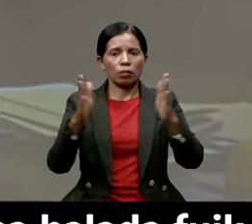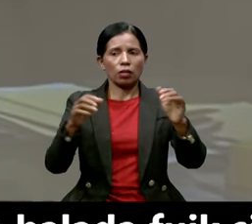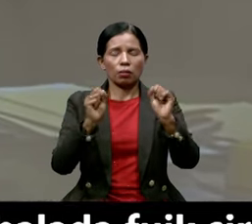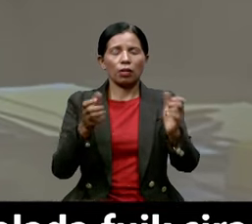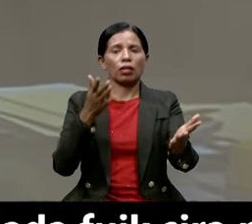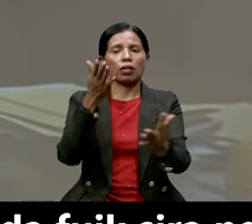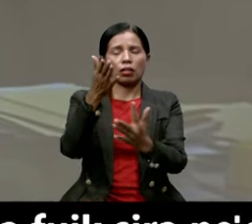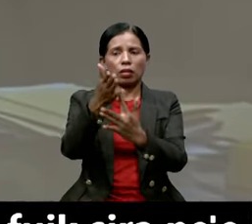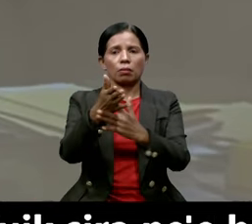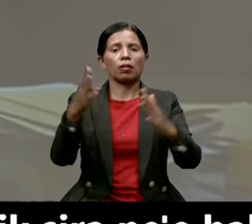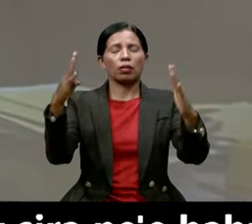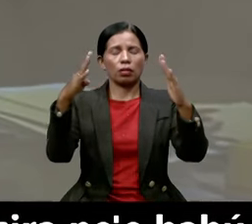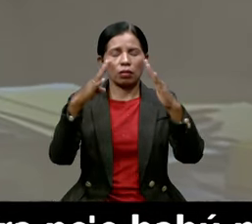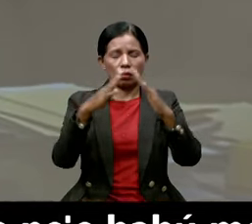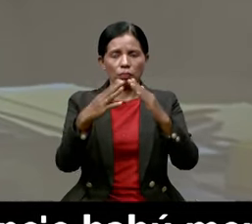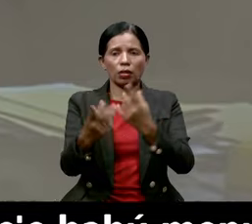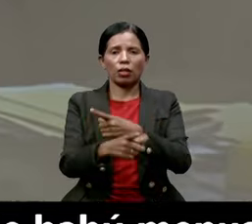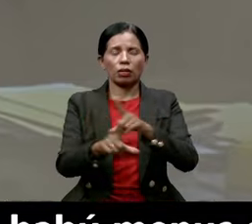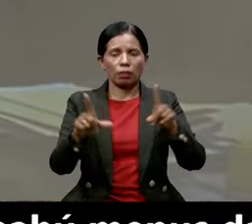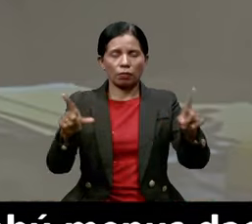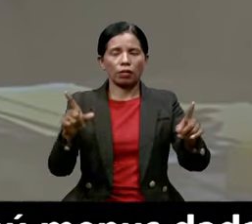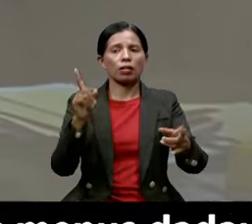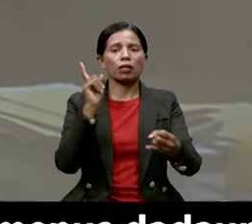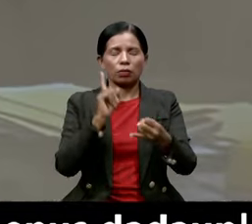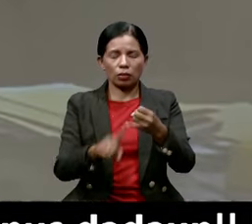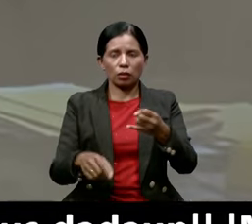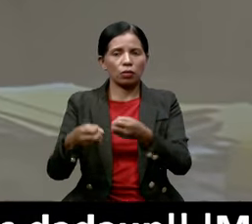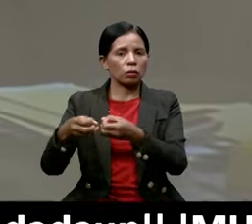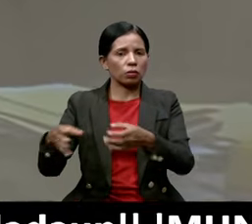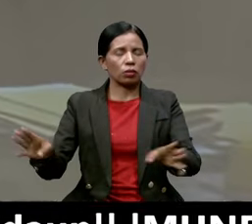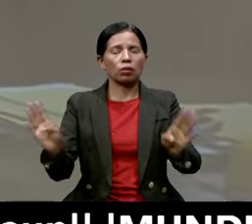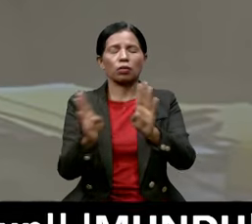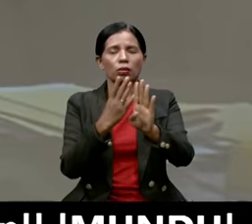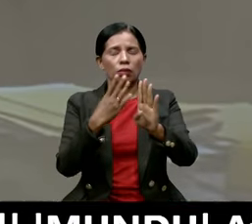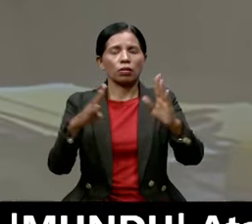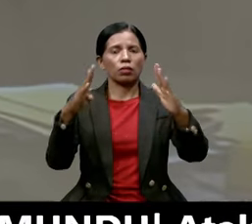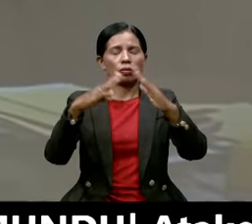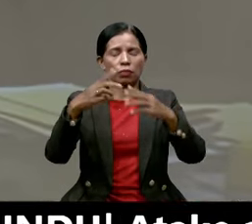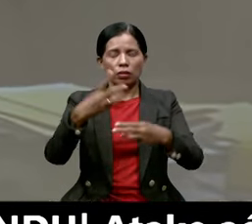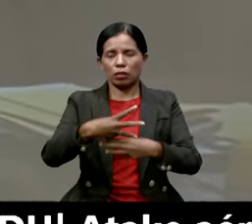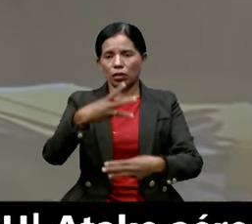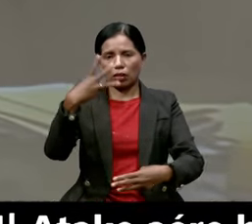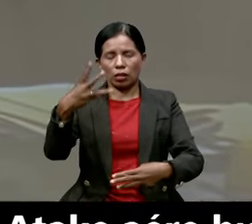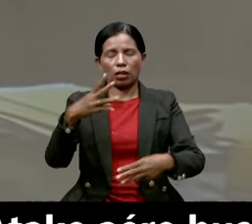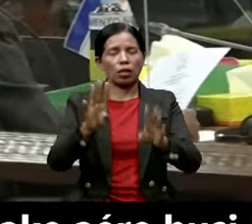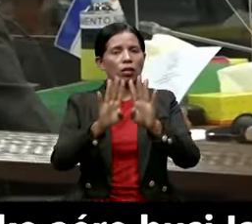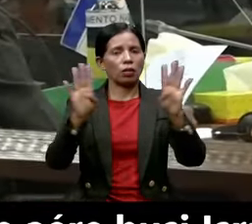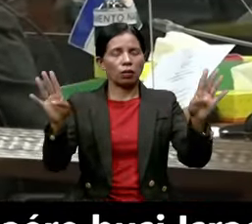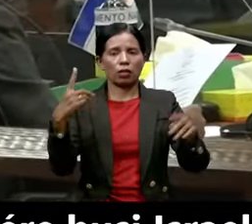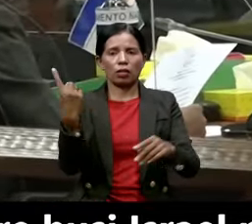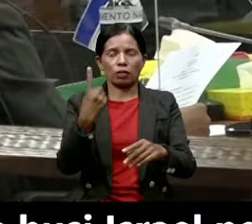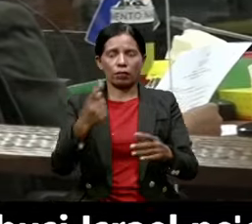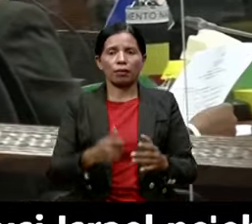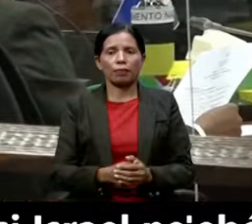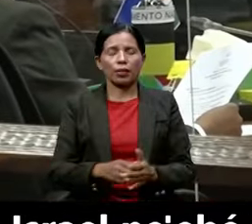beletama ba uma livremente. Ikus mai husik deit oda matan uma ho janela balu nak loke na fati. Nune